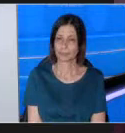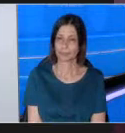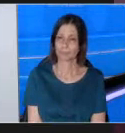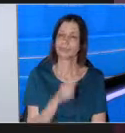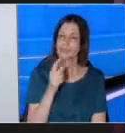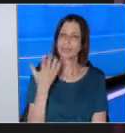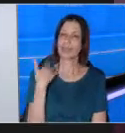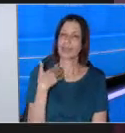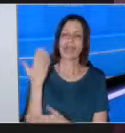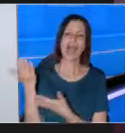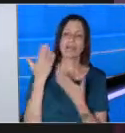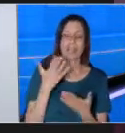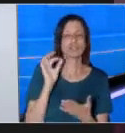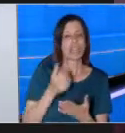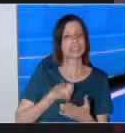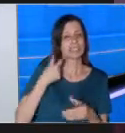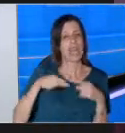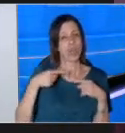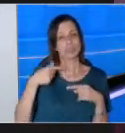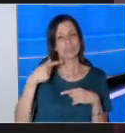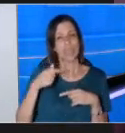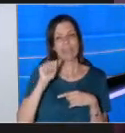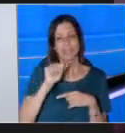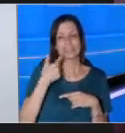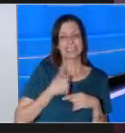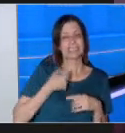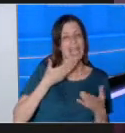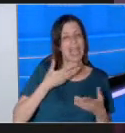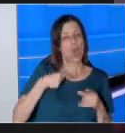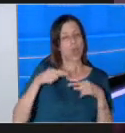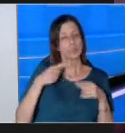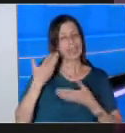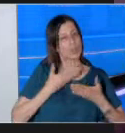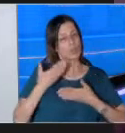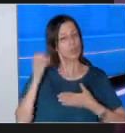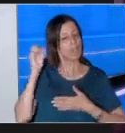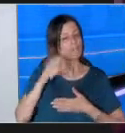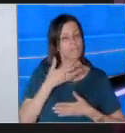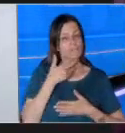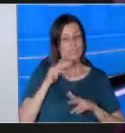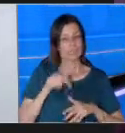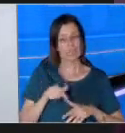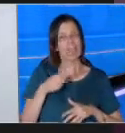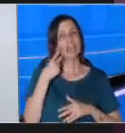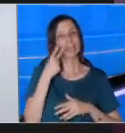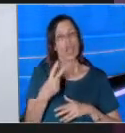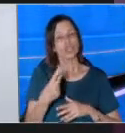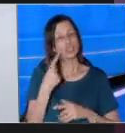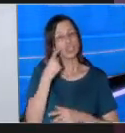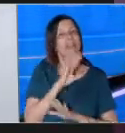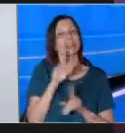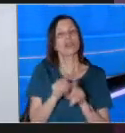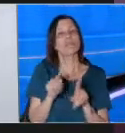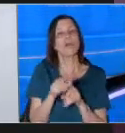הייתה זמנה של גבי אשכנזי, שר החוץ, לשרי חוץ הידידותיים לנו, לבוא לארץ להתרשם ממה שאין כמו מראה עיניים. עכשיו,